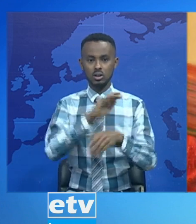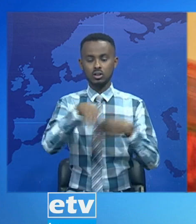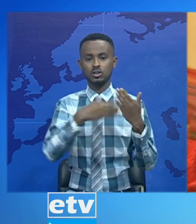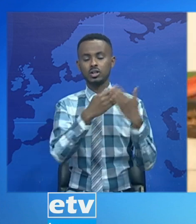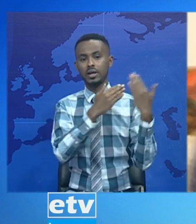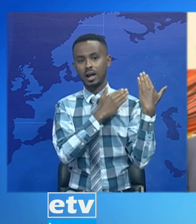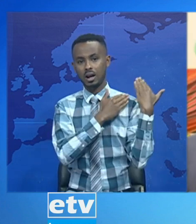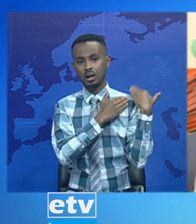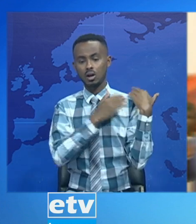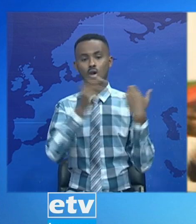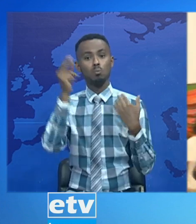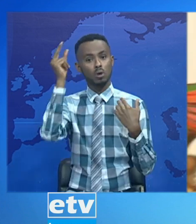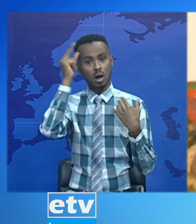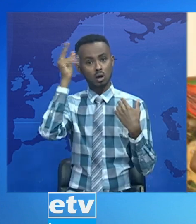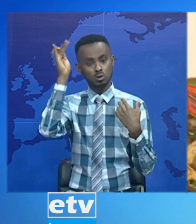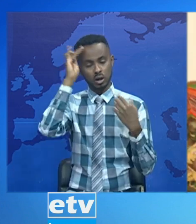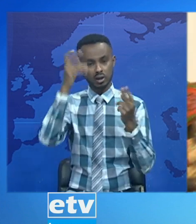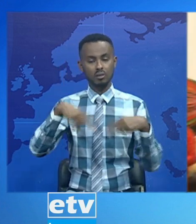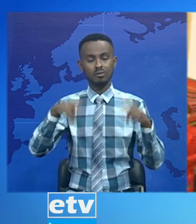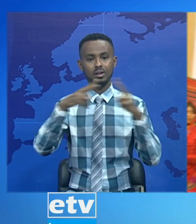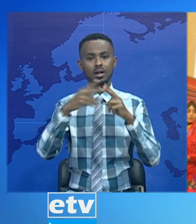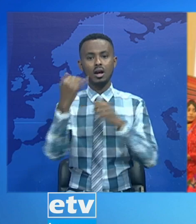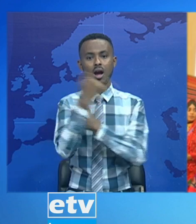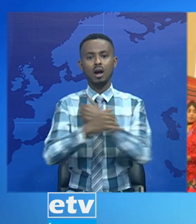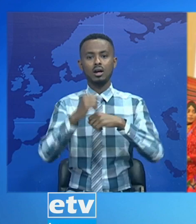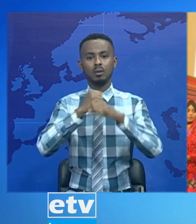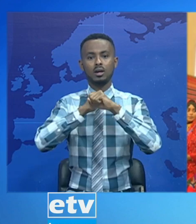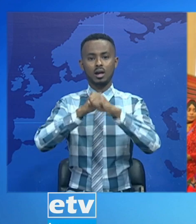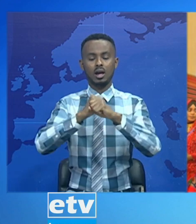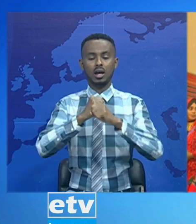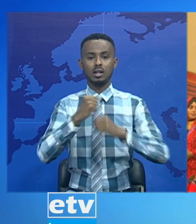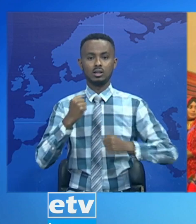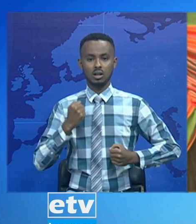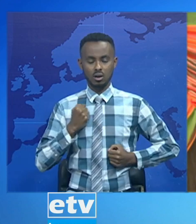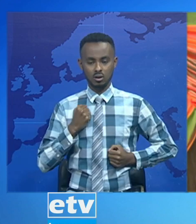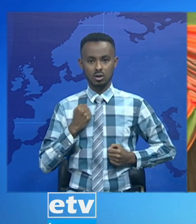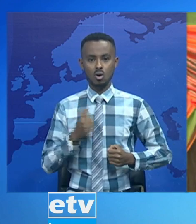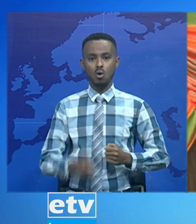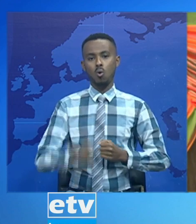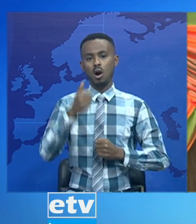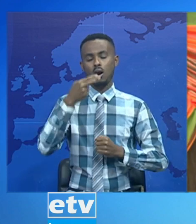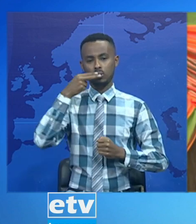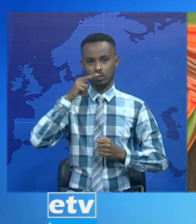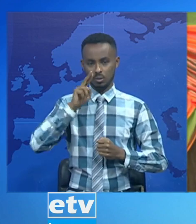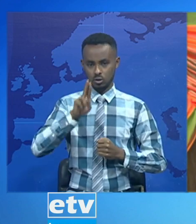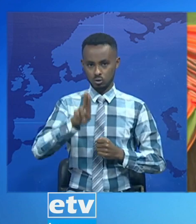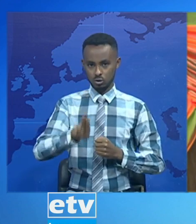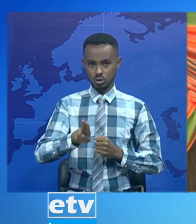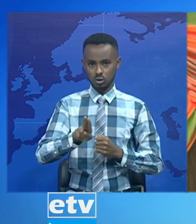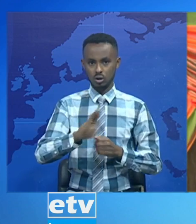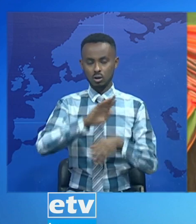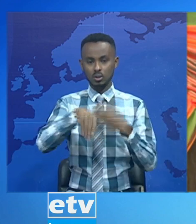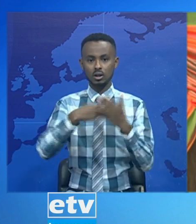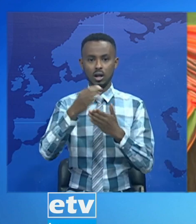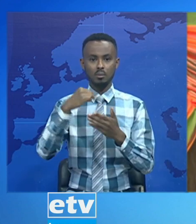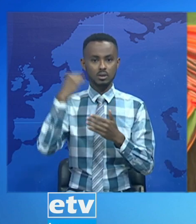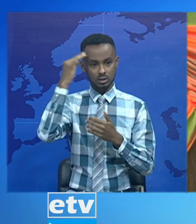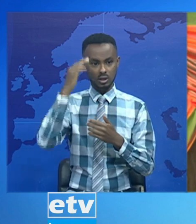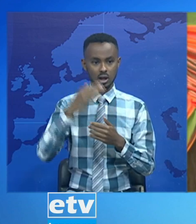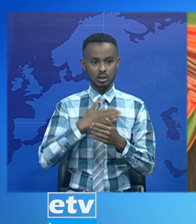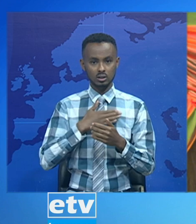ጀነራል ብርሃኑ ጁላ የፌዴሪ ሀገር መከላከያ ሰራዊት ዋና ኤታማዦር ሹም በጠቅላይ